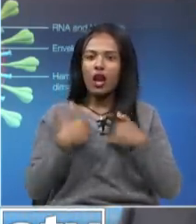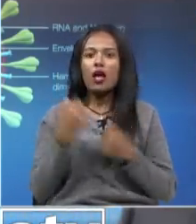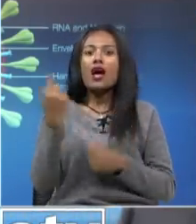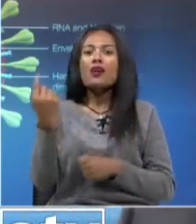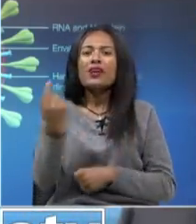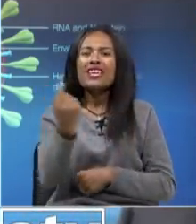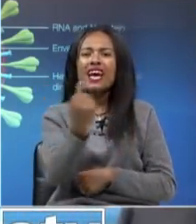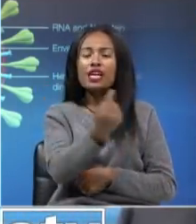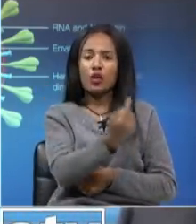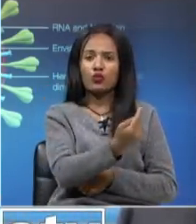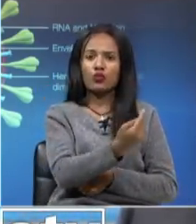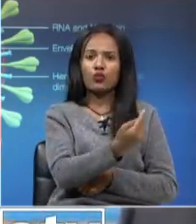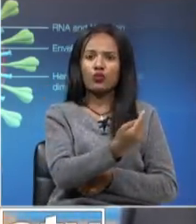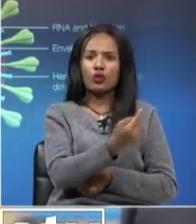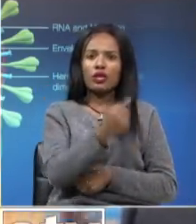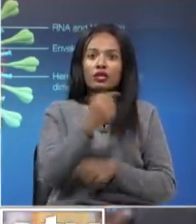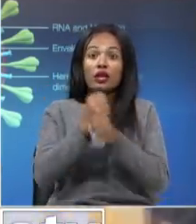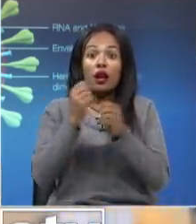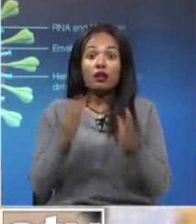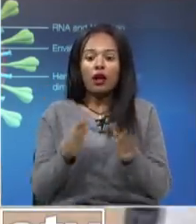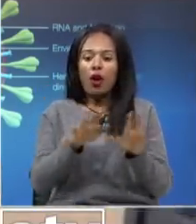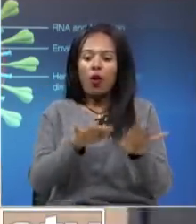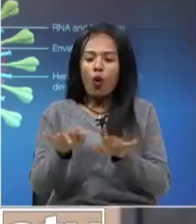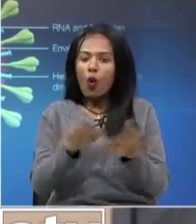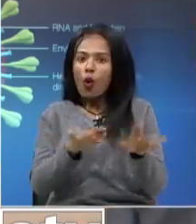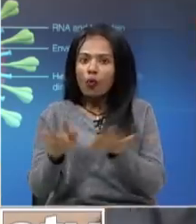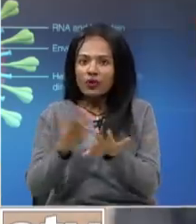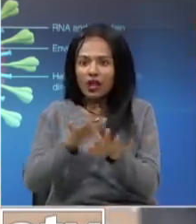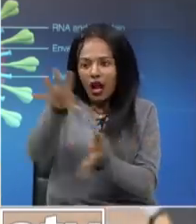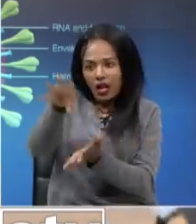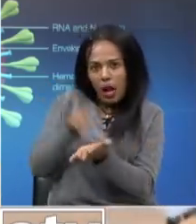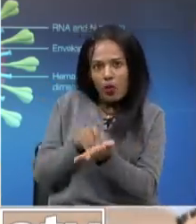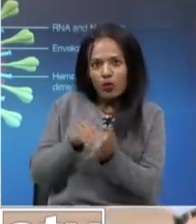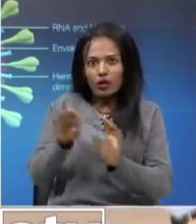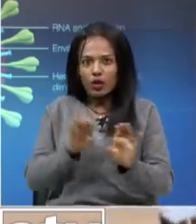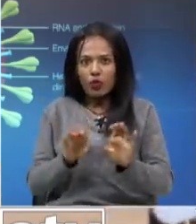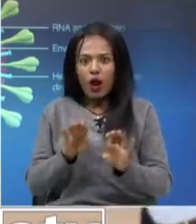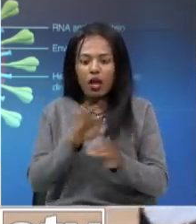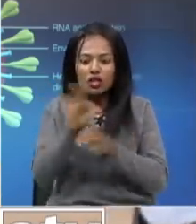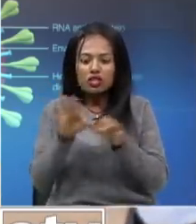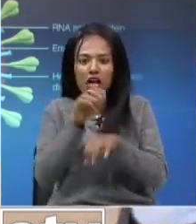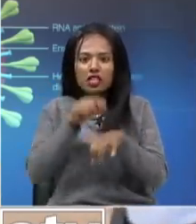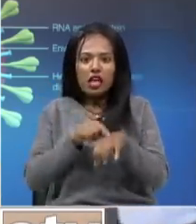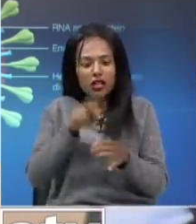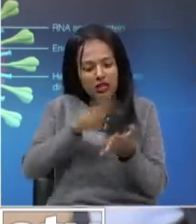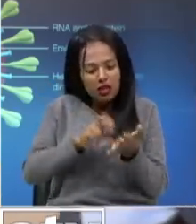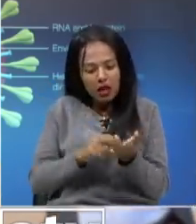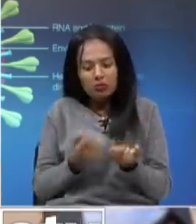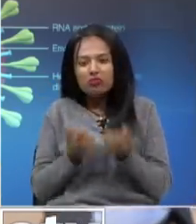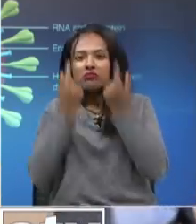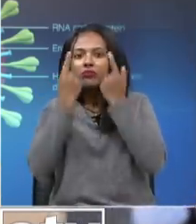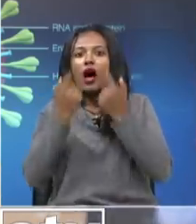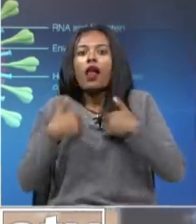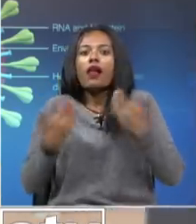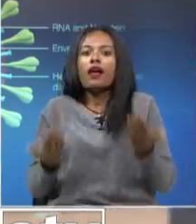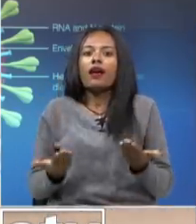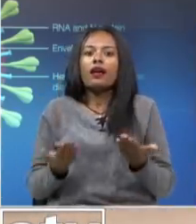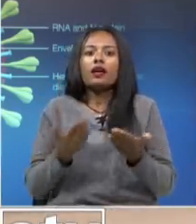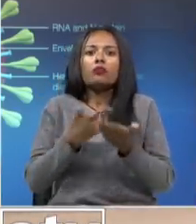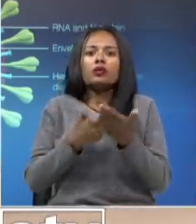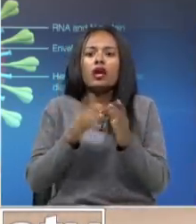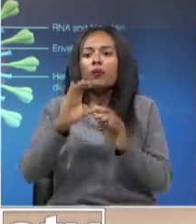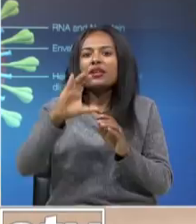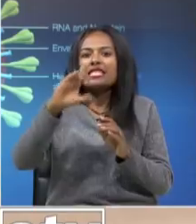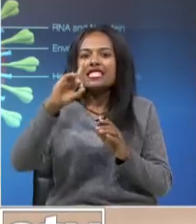በእያንዳንዱ ሰራተኛ ኮምፒውተር ላይ ተጭኖላቸዋል በሻይ ሰዓት እንዲያነቡና እንዲረዱ። በቀጣይ ደግሞ ኦልሬዲ